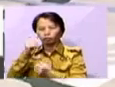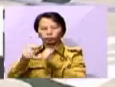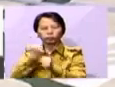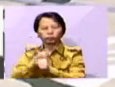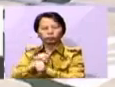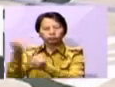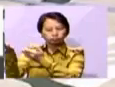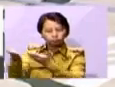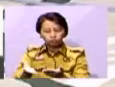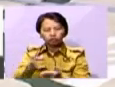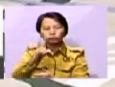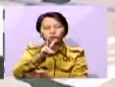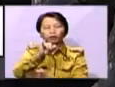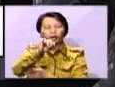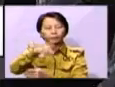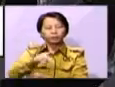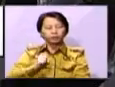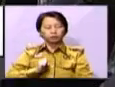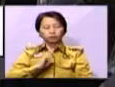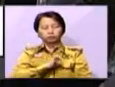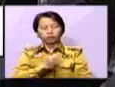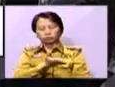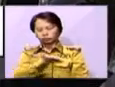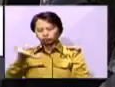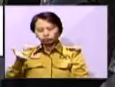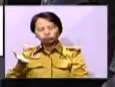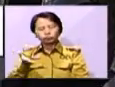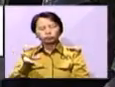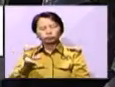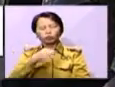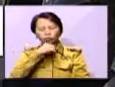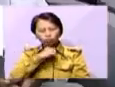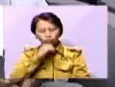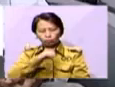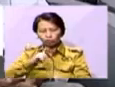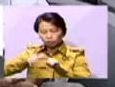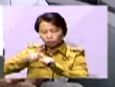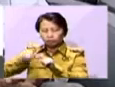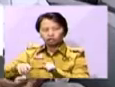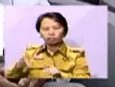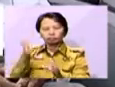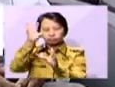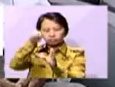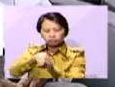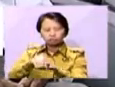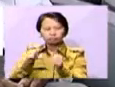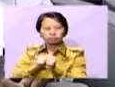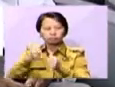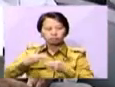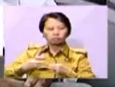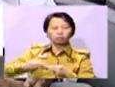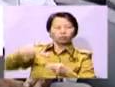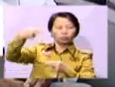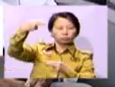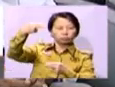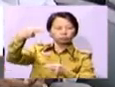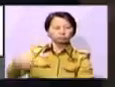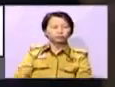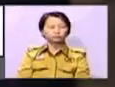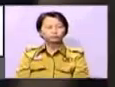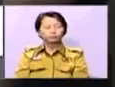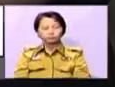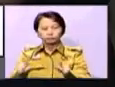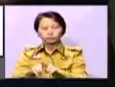meraihkan tetamu kenamaan, kakitangan semua peringkat dan mereka-mereka yang terlibat secara langsung dengan hotel tersebut.